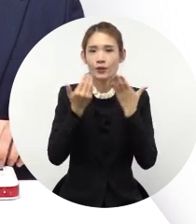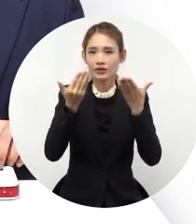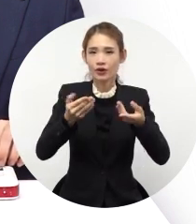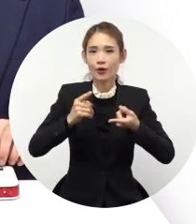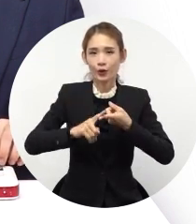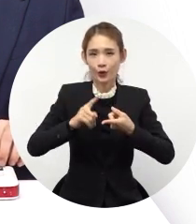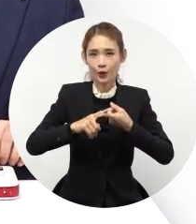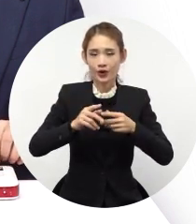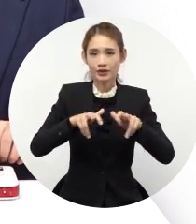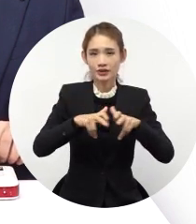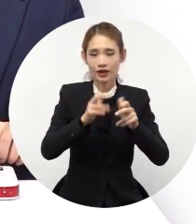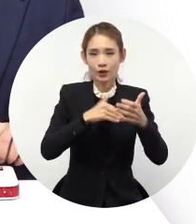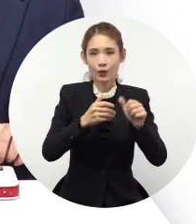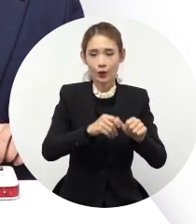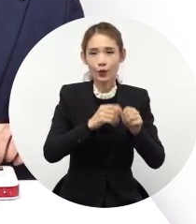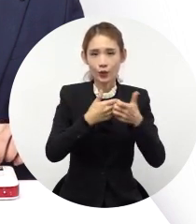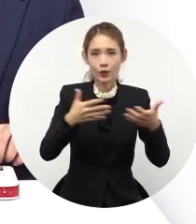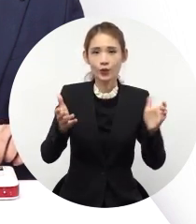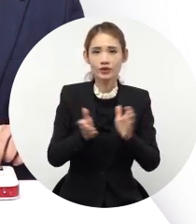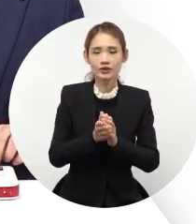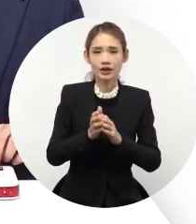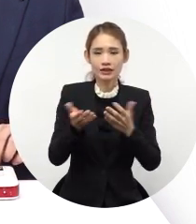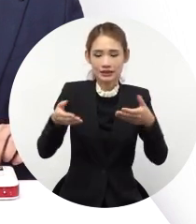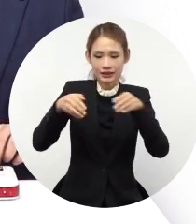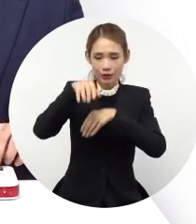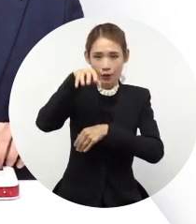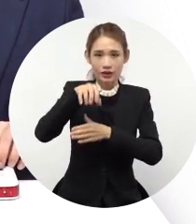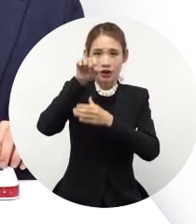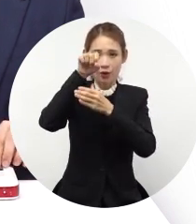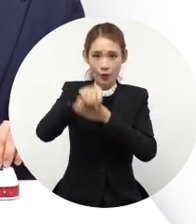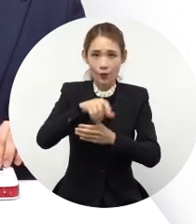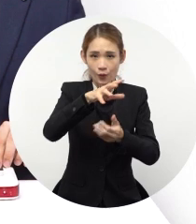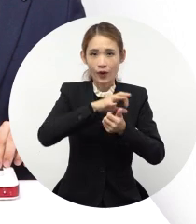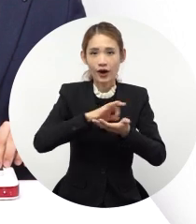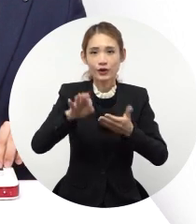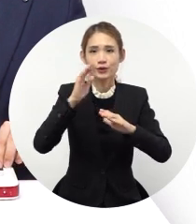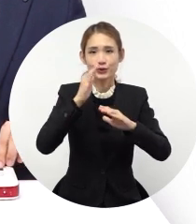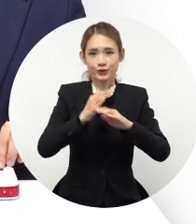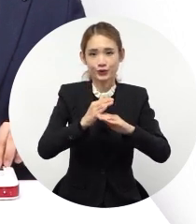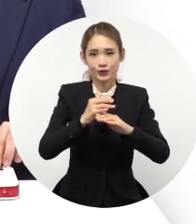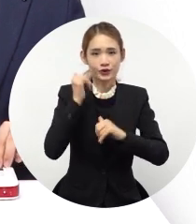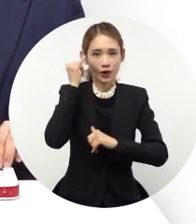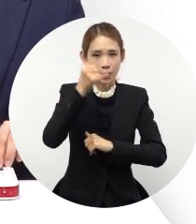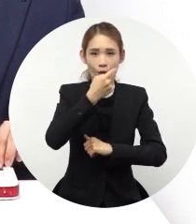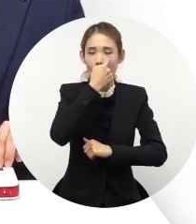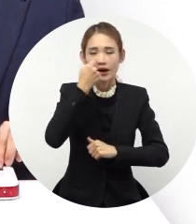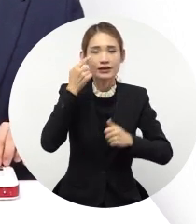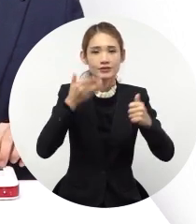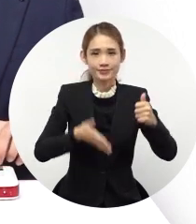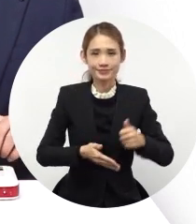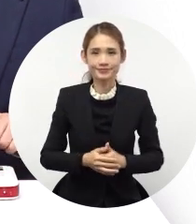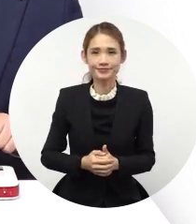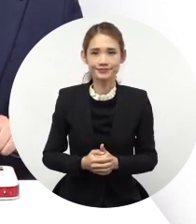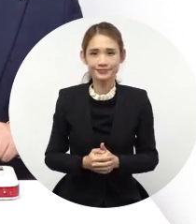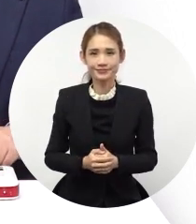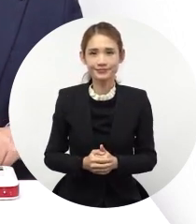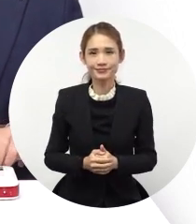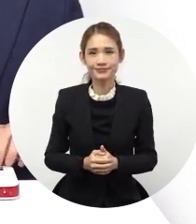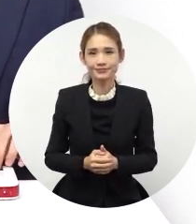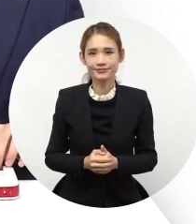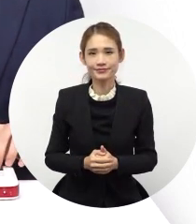말씀드렸던 장애인고용공단 이런 기관에서 활용하고 있는 보조기구 센터를 통해서 확인할 수가 있습니다.